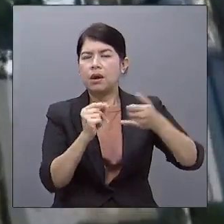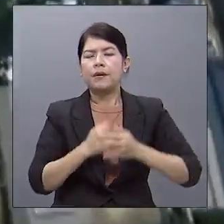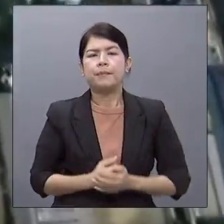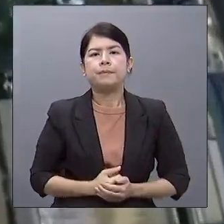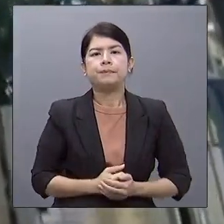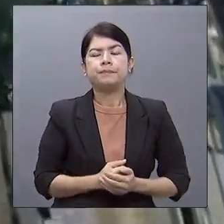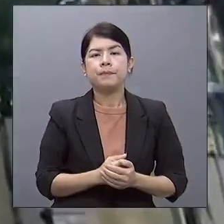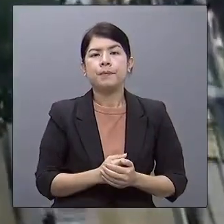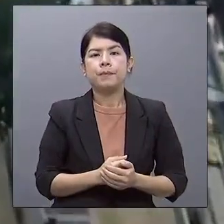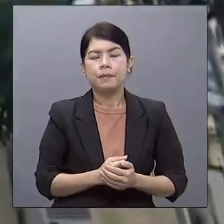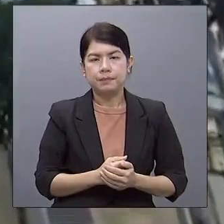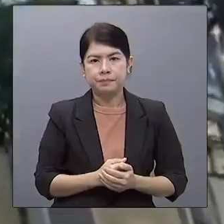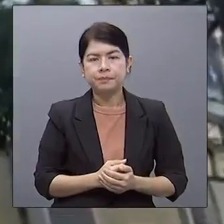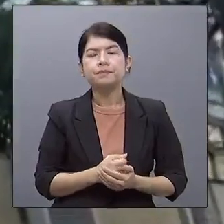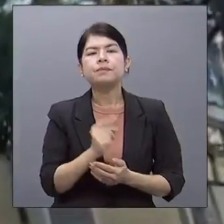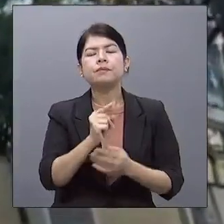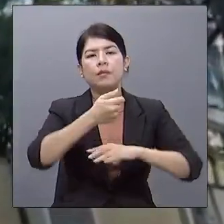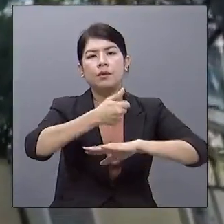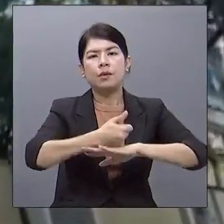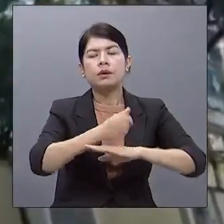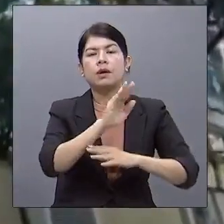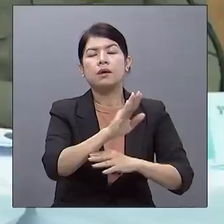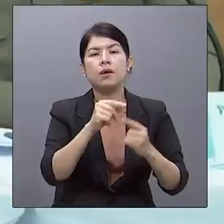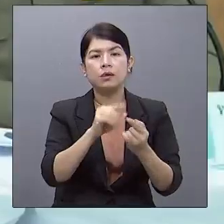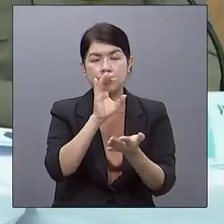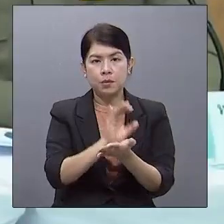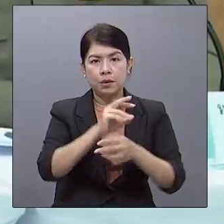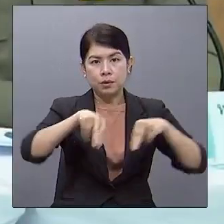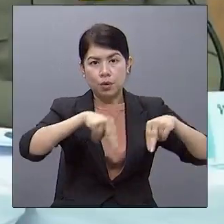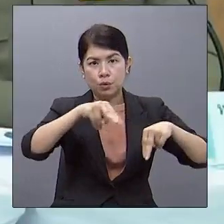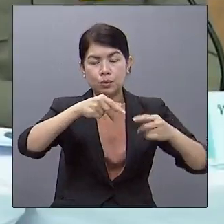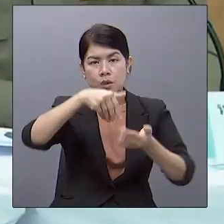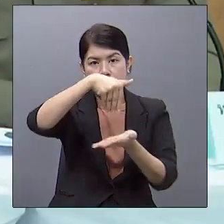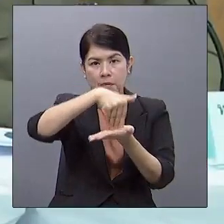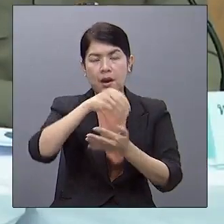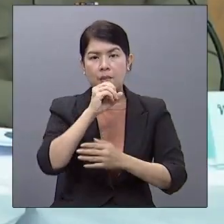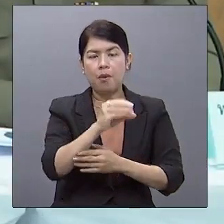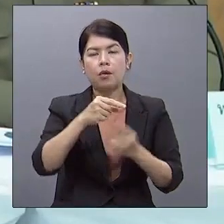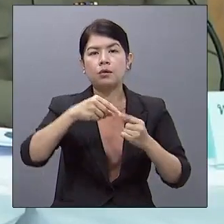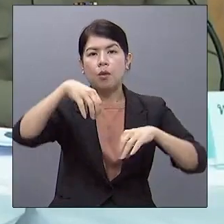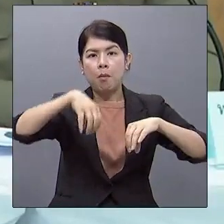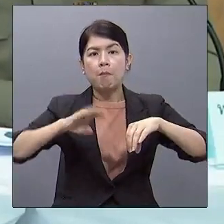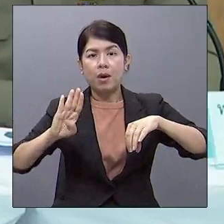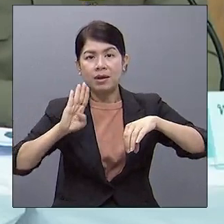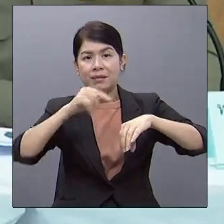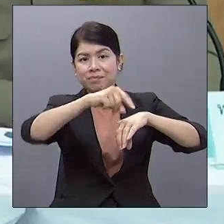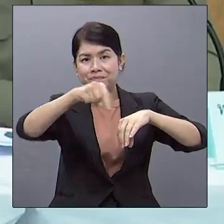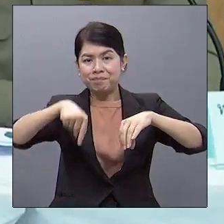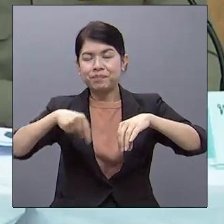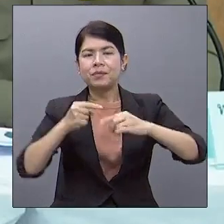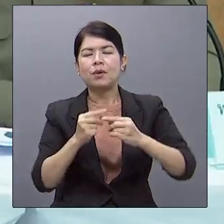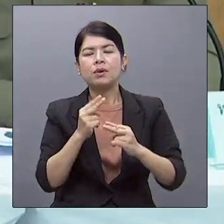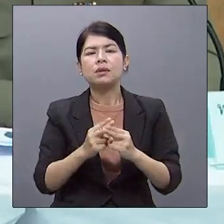พลตำรวจโทจิรภพภูริเดชผู้บัญชาการตำรวจสอบสวนกลางบอกว่ากลุ่มบริษัทในเครือเป็นต่อกรุ๊ปส่วนใหญ่